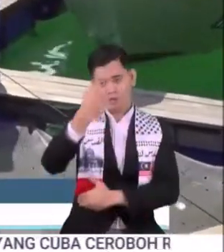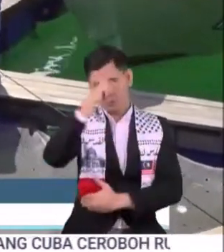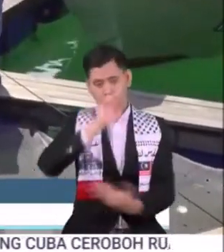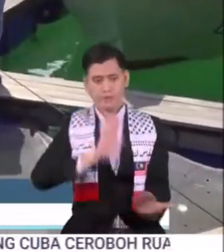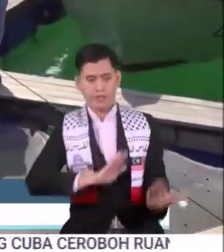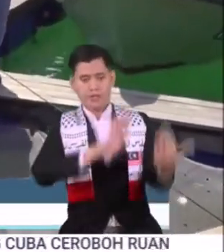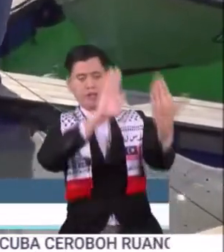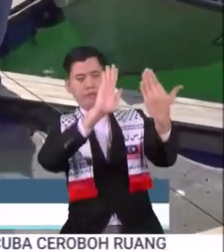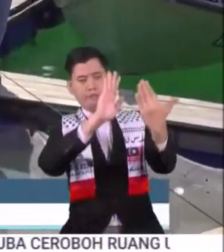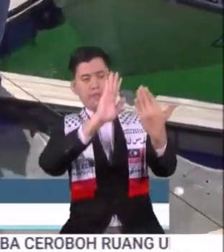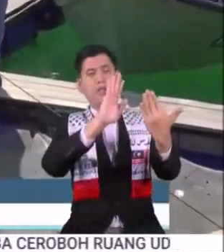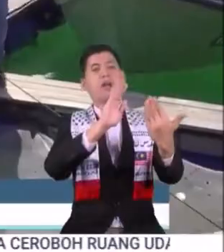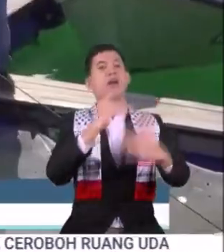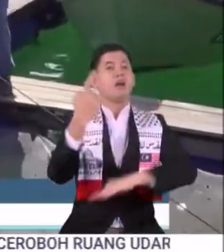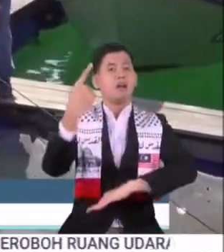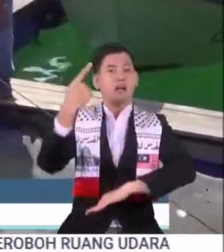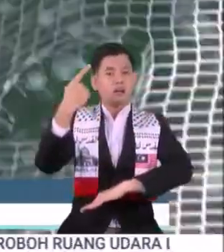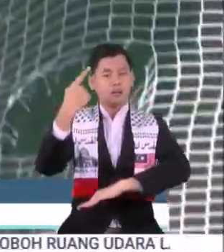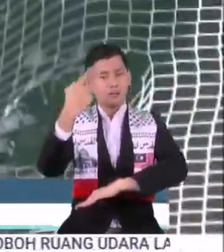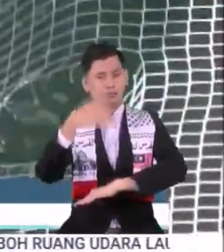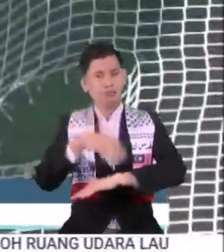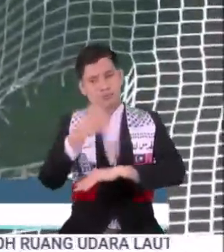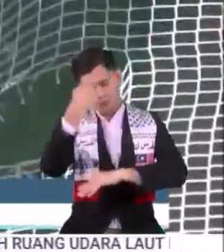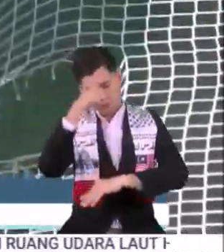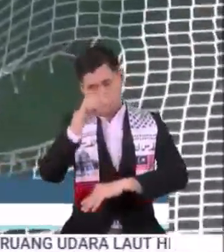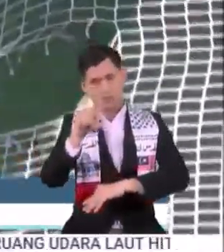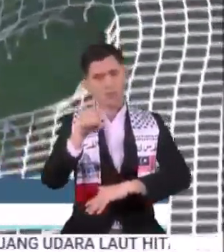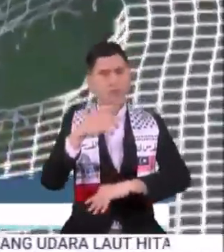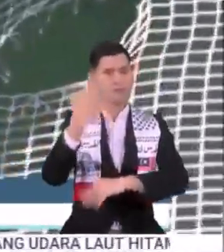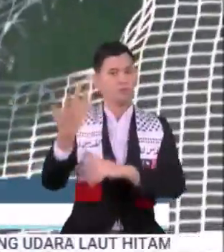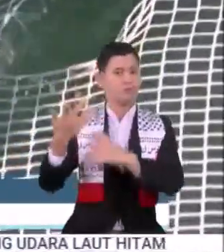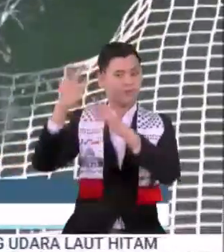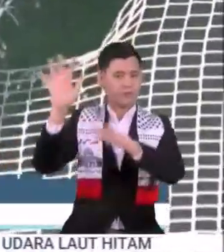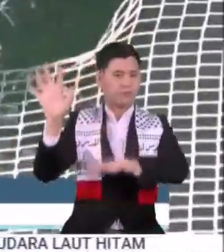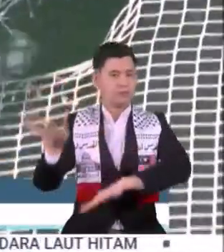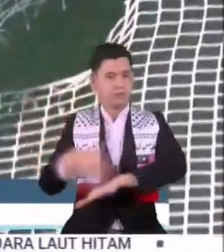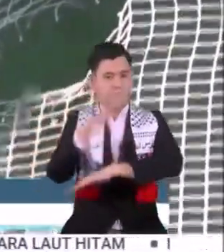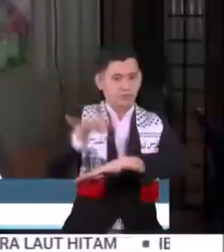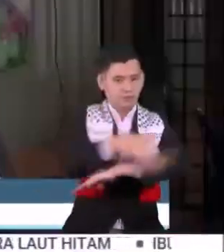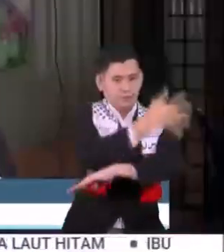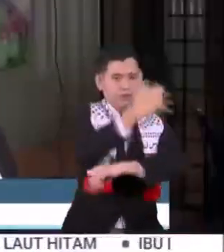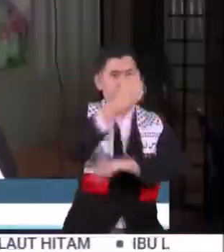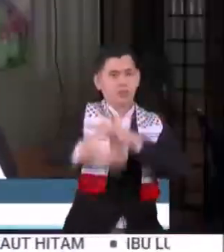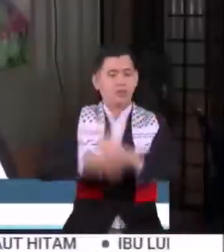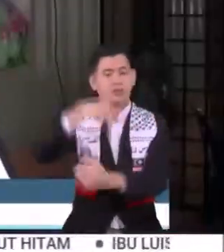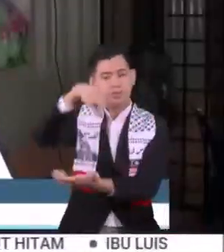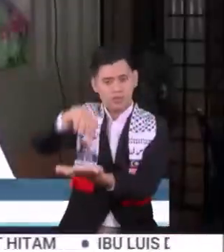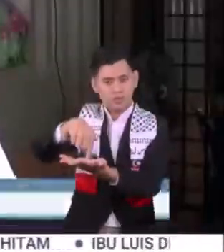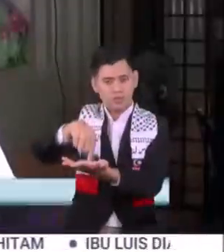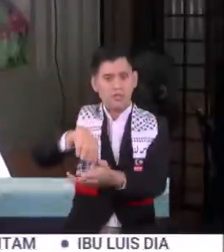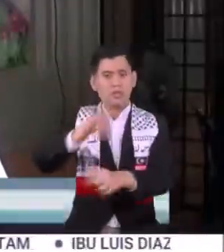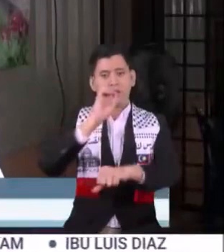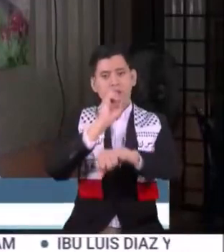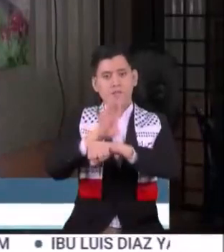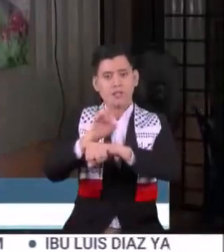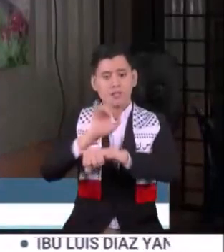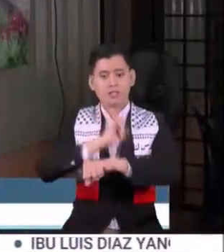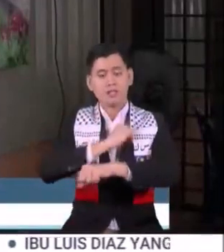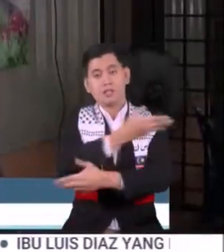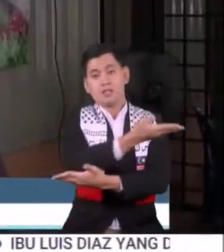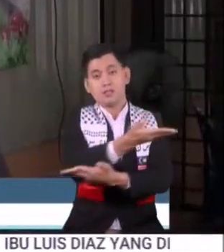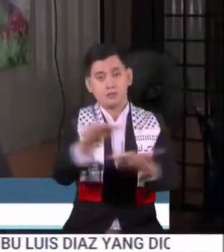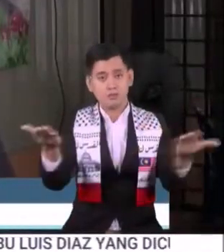berdepan musim tengkujoh hujung tahun ini pesanaan saya kepada semua